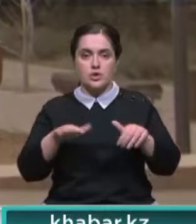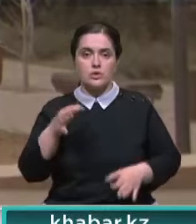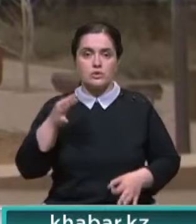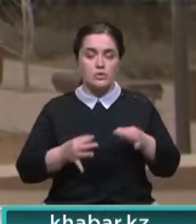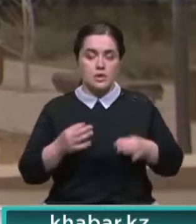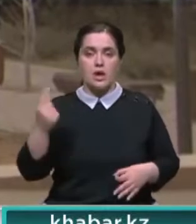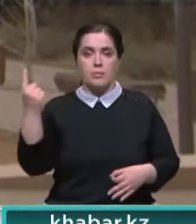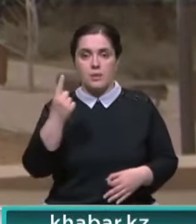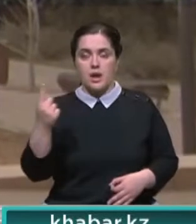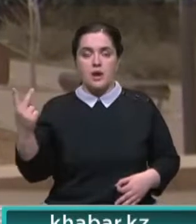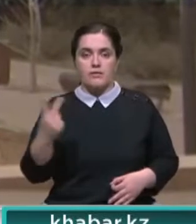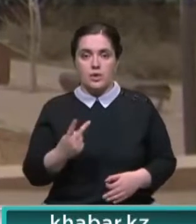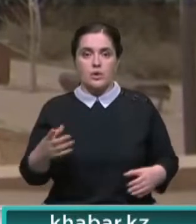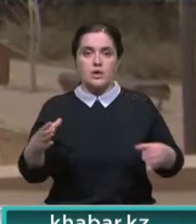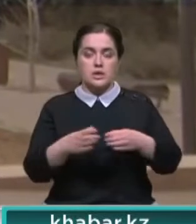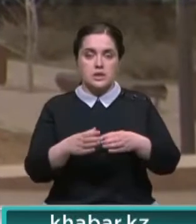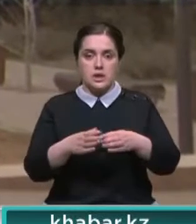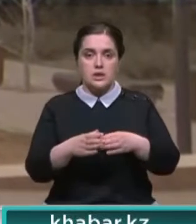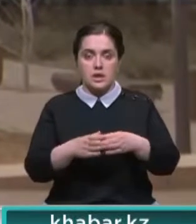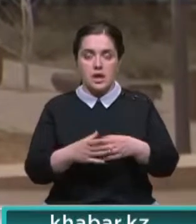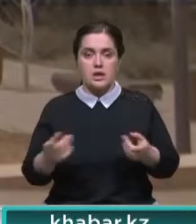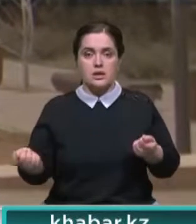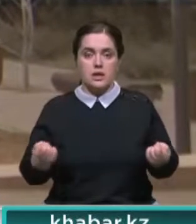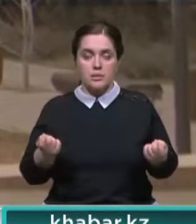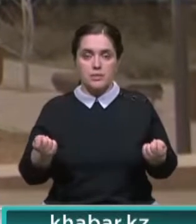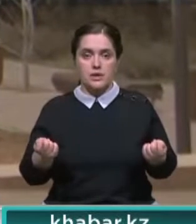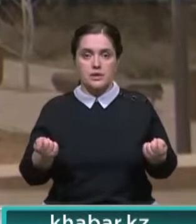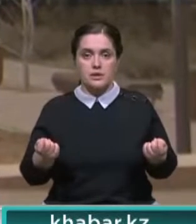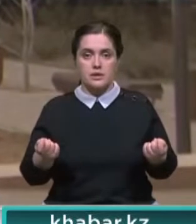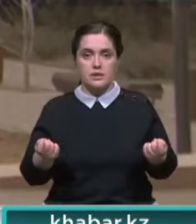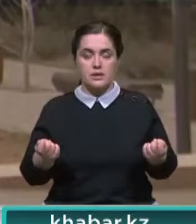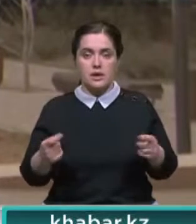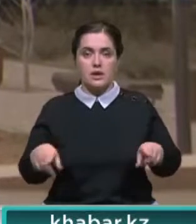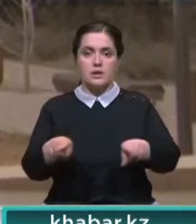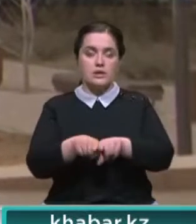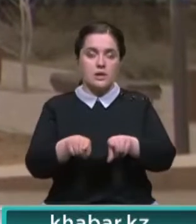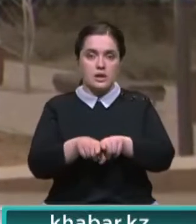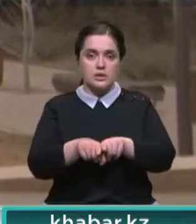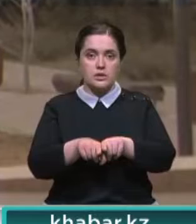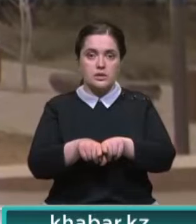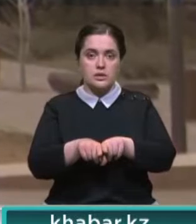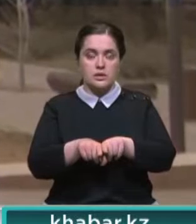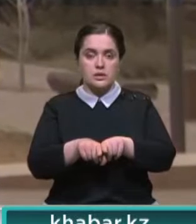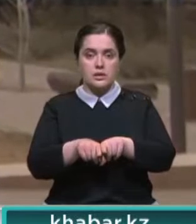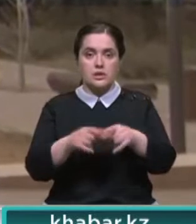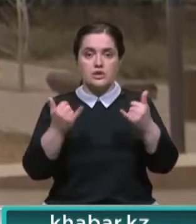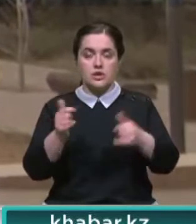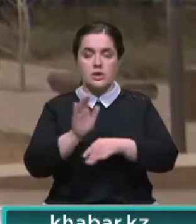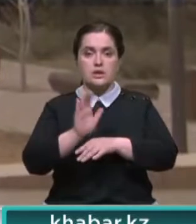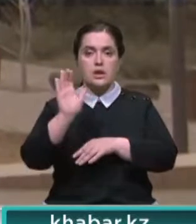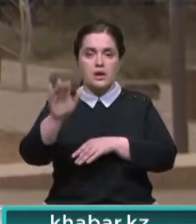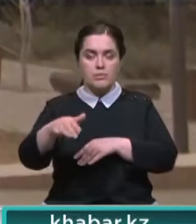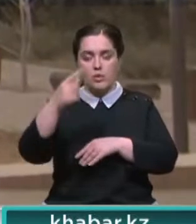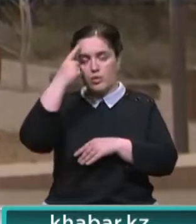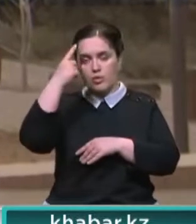второй инстанции требования департамента удовлетворены. Также департаментом сейчас направлено